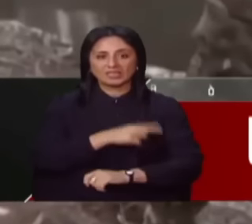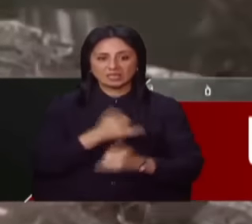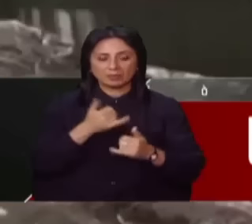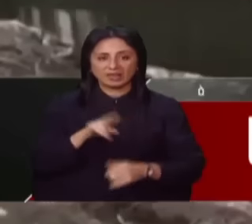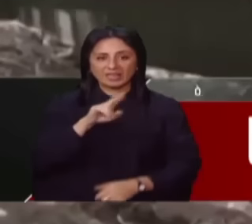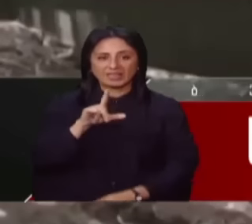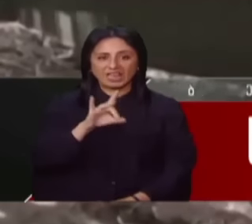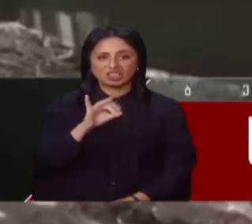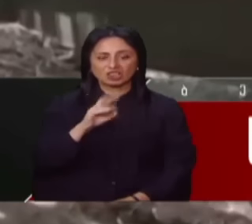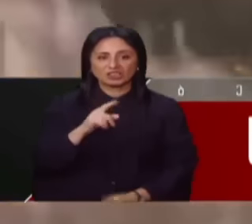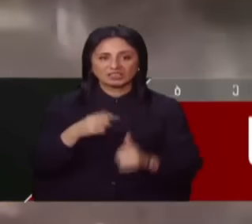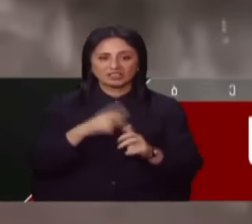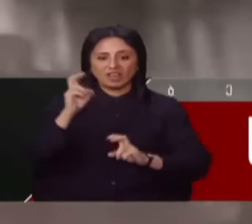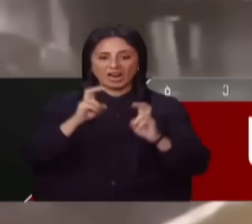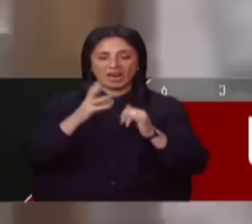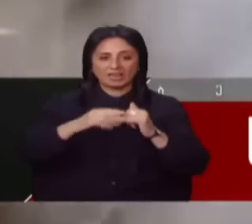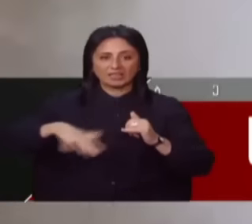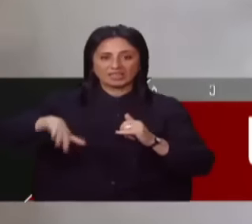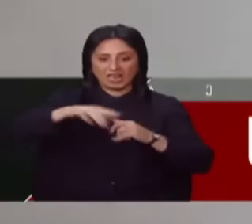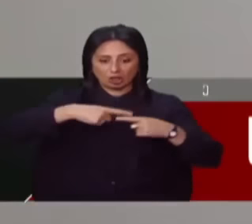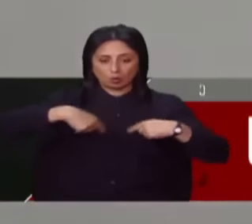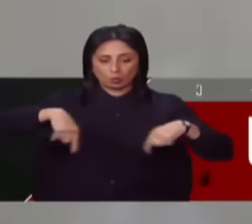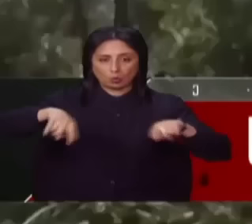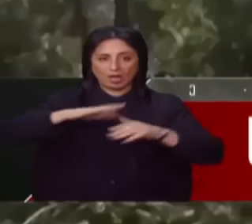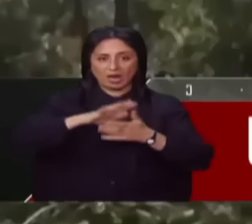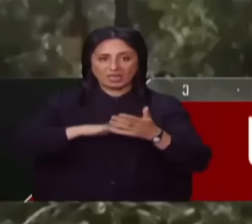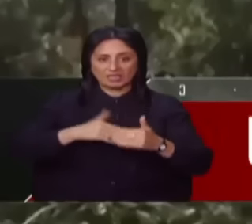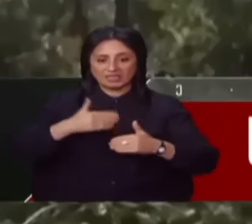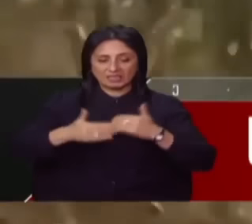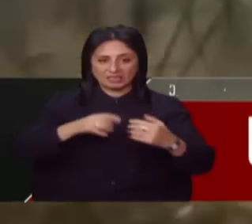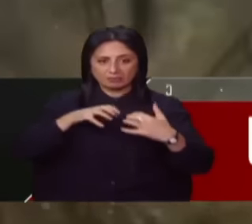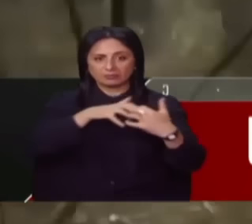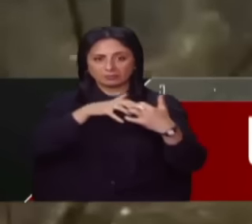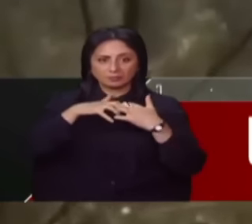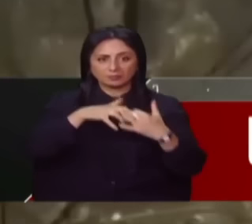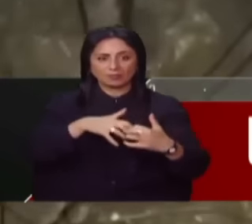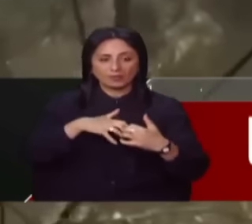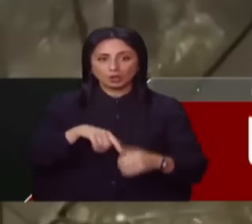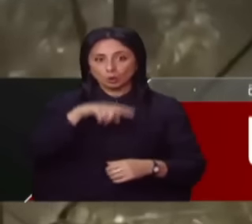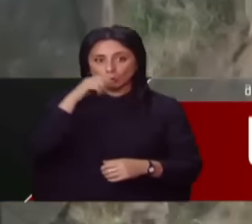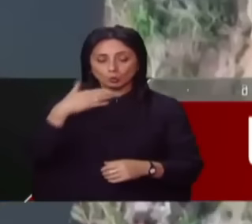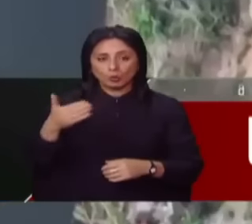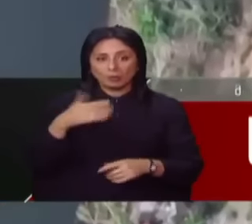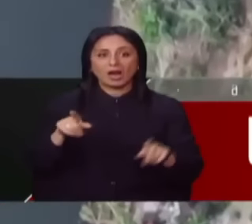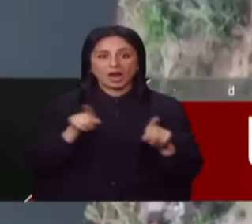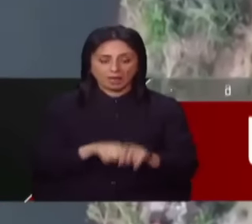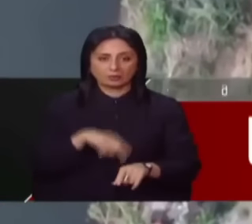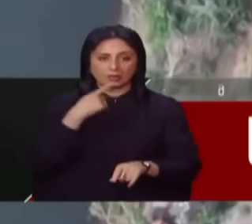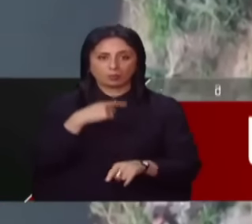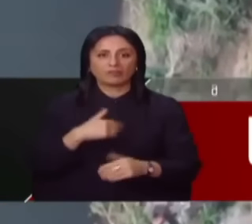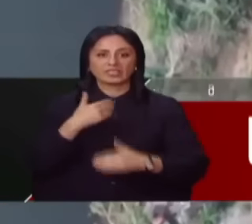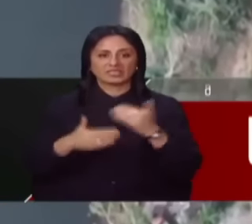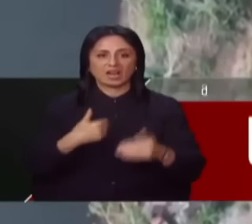ახლა ძერჟენსკის სახელობის ქარხნის ტერიტორიის მიმდებარე დაგრძელებენ წინააღმდეგობის გაწევას. რუსული მხარე ასევე იუწყება,